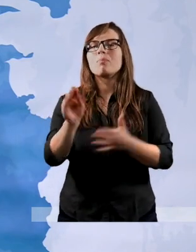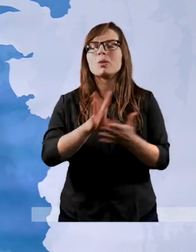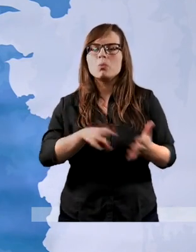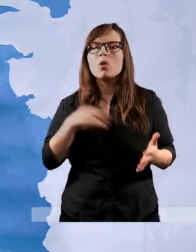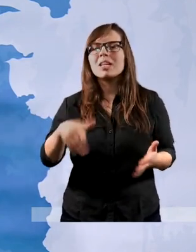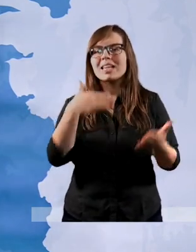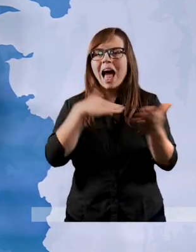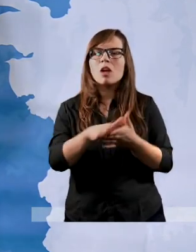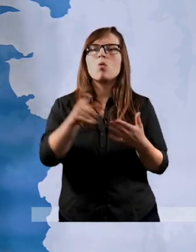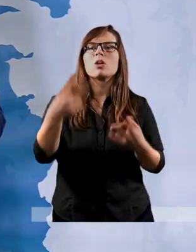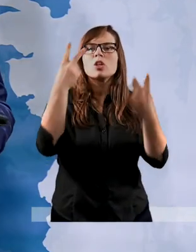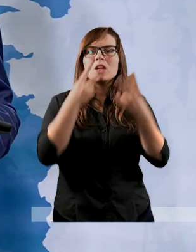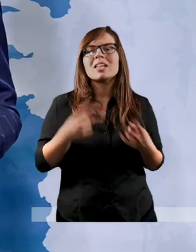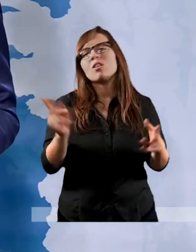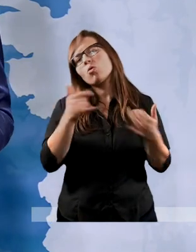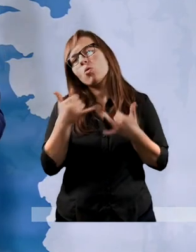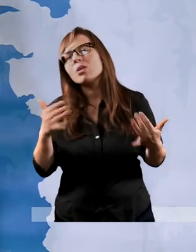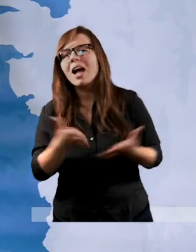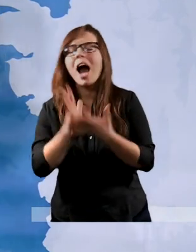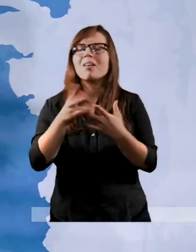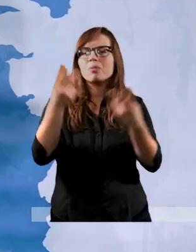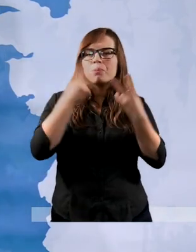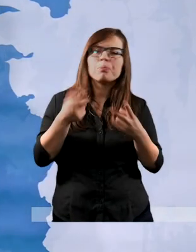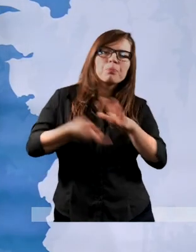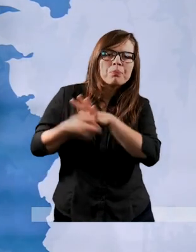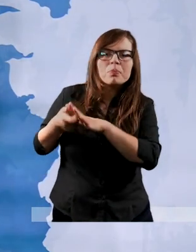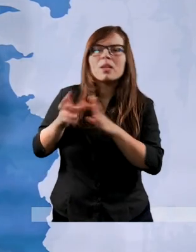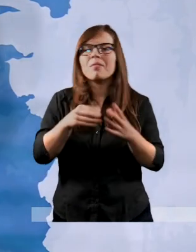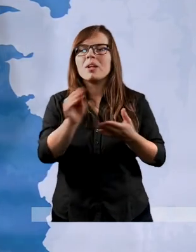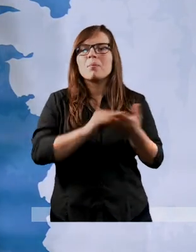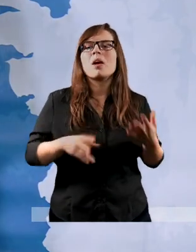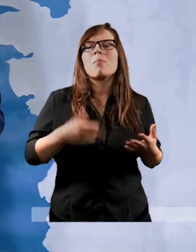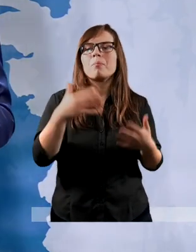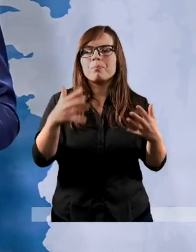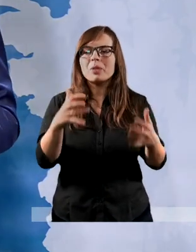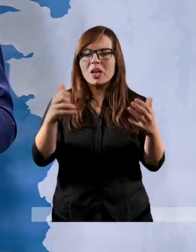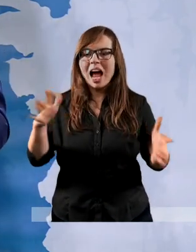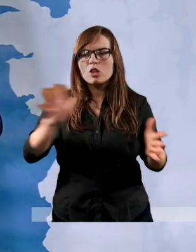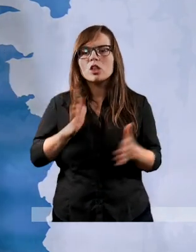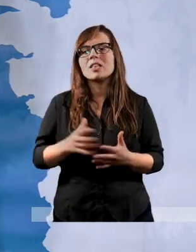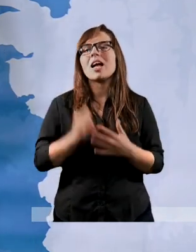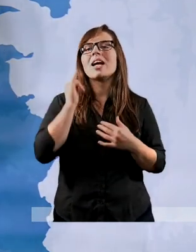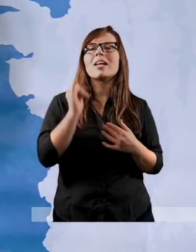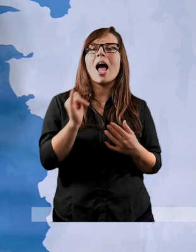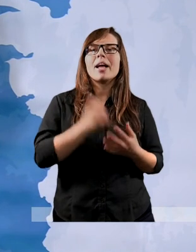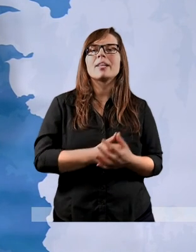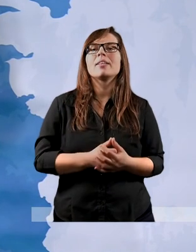Święte i zacząłem je czytać, szukając tych różnych rad, jak poskładać moje rozsypujące się życie